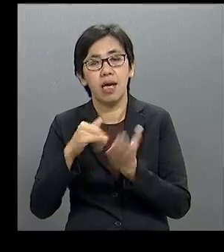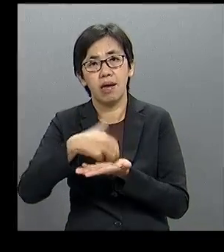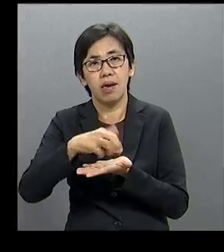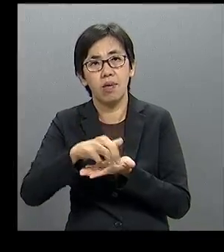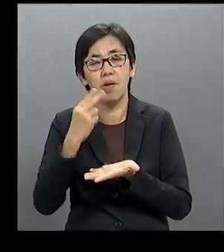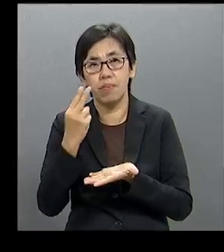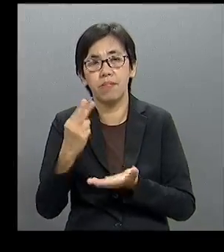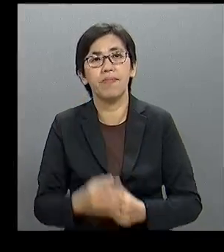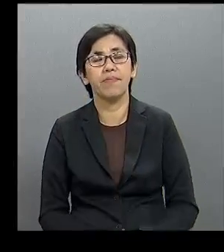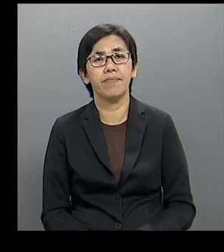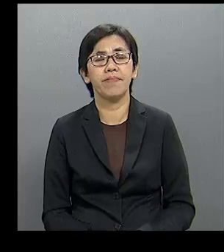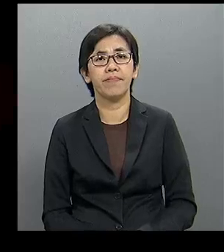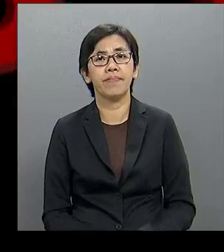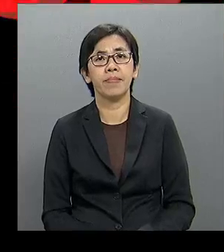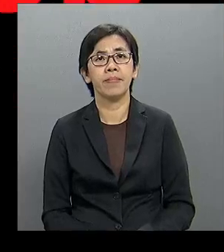ท่า